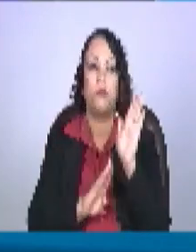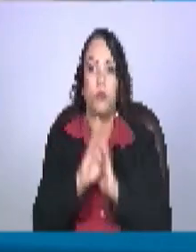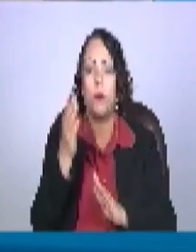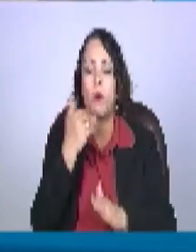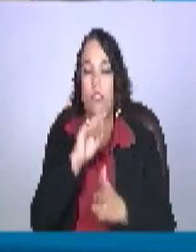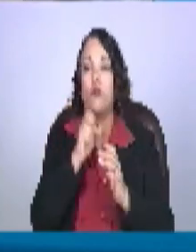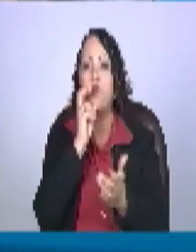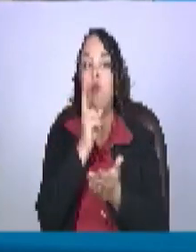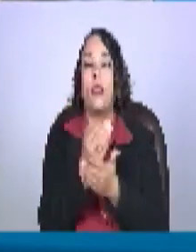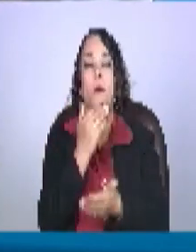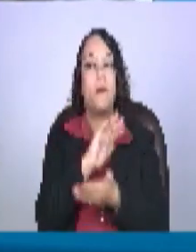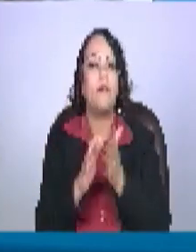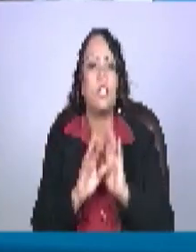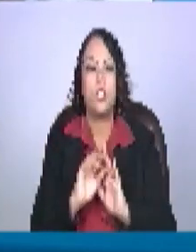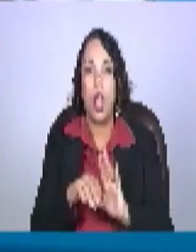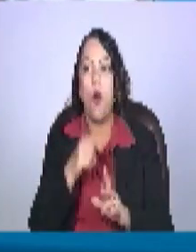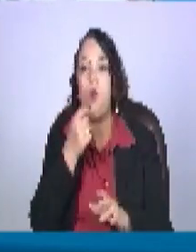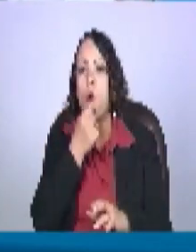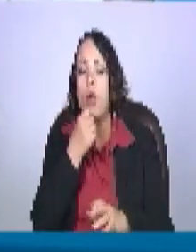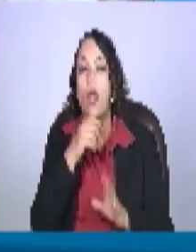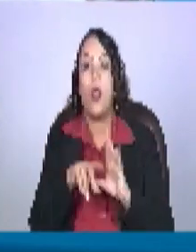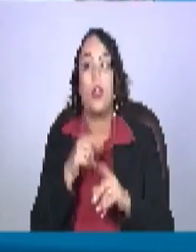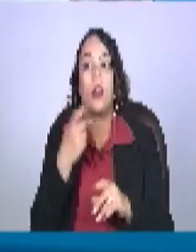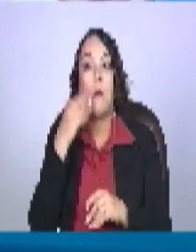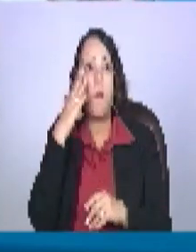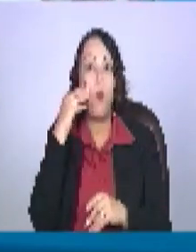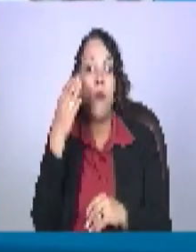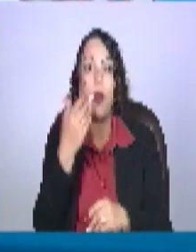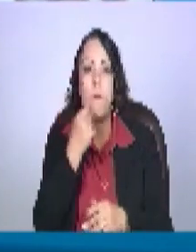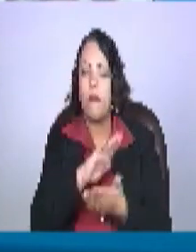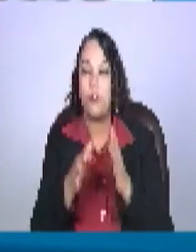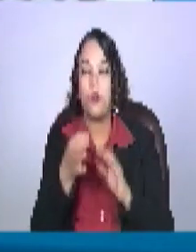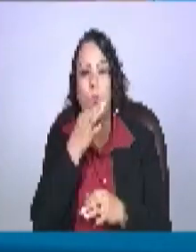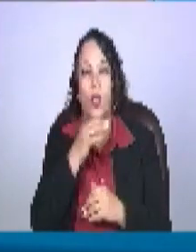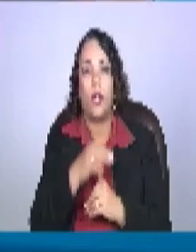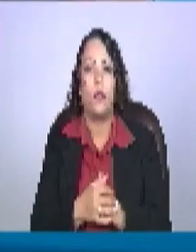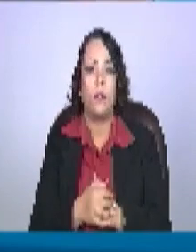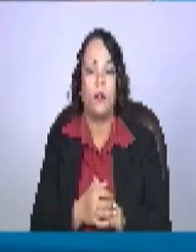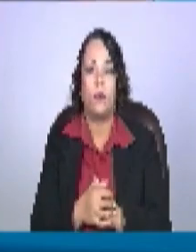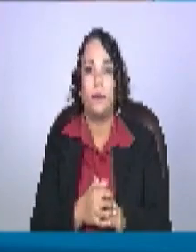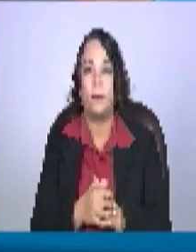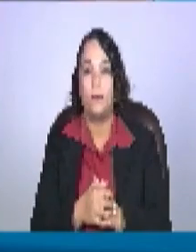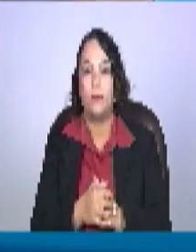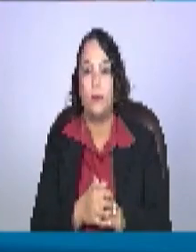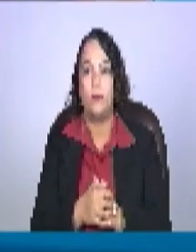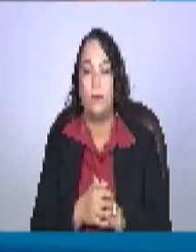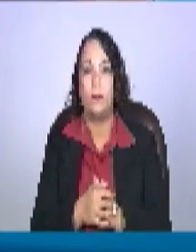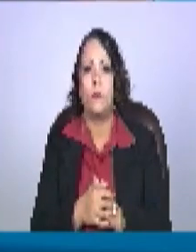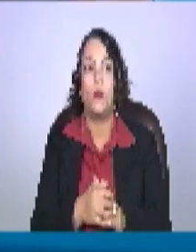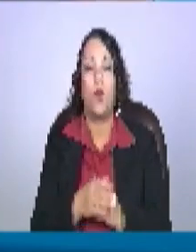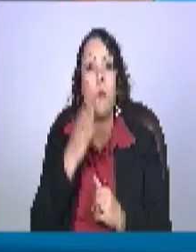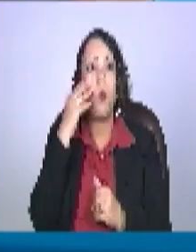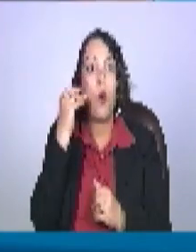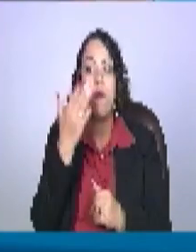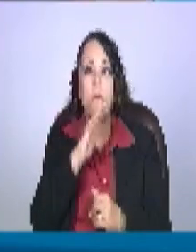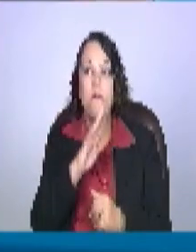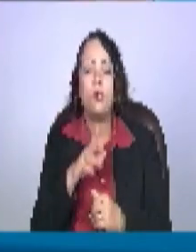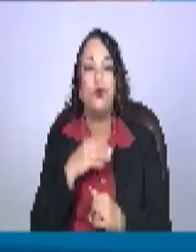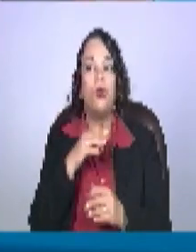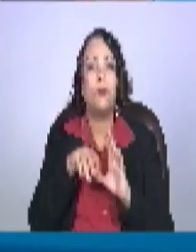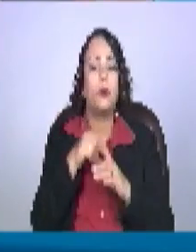بتاخدش مرتبات كويسه ما بتاخدش حوافز كويسه ما فيش مكافاه ما فيش